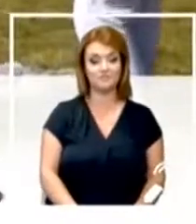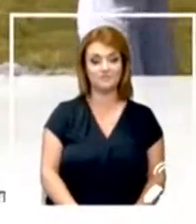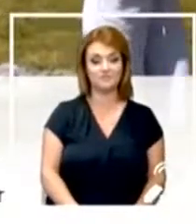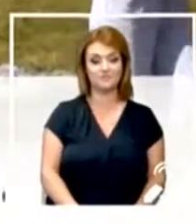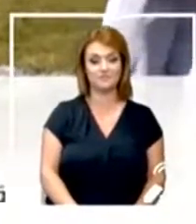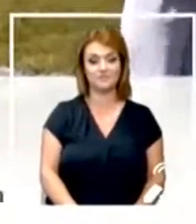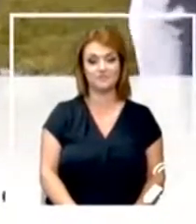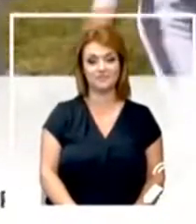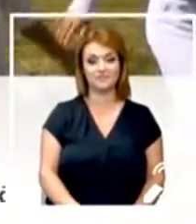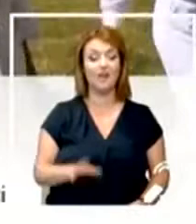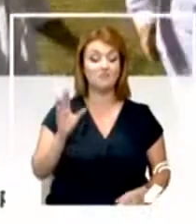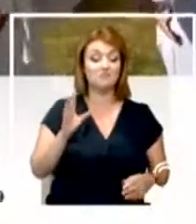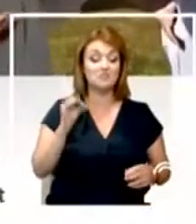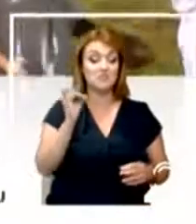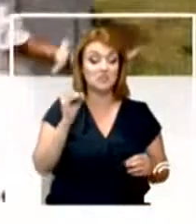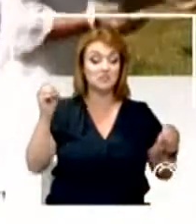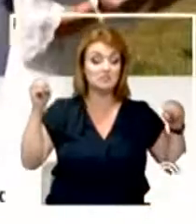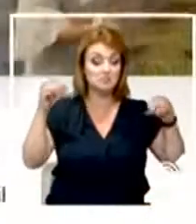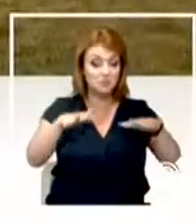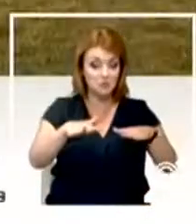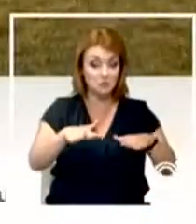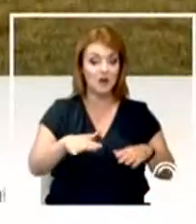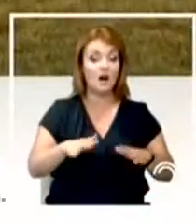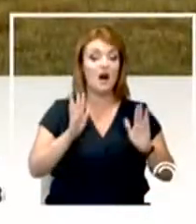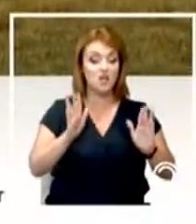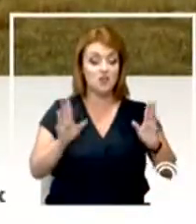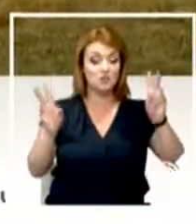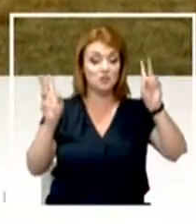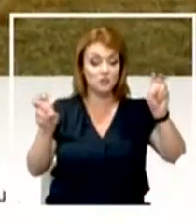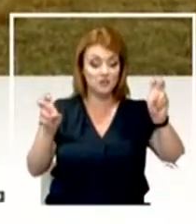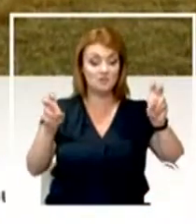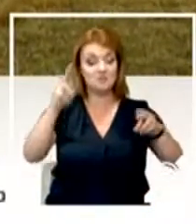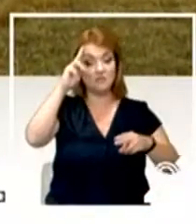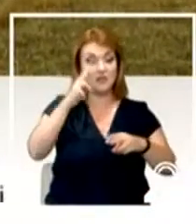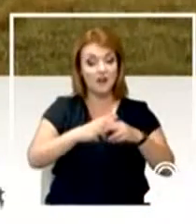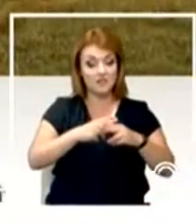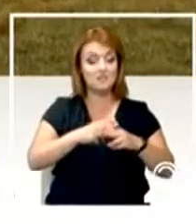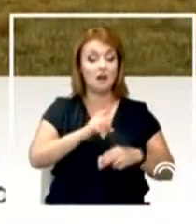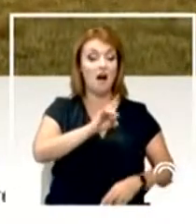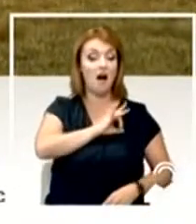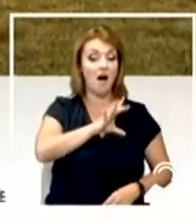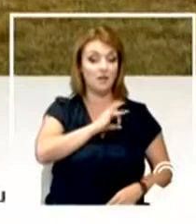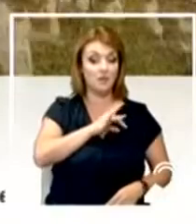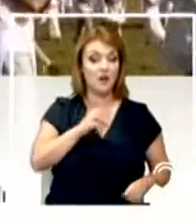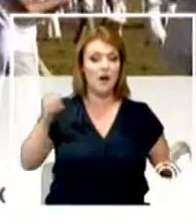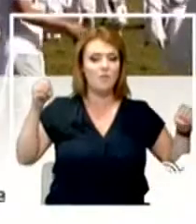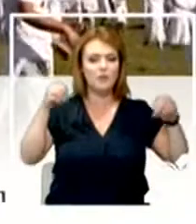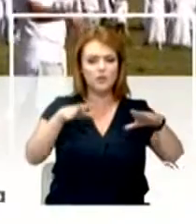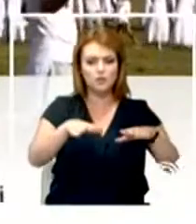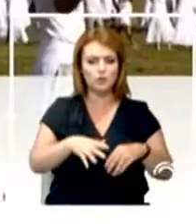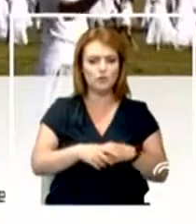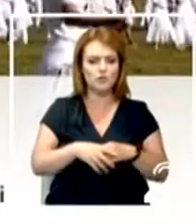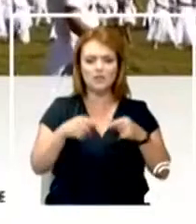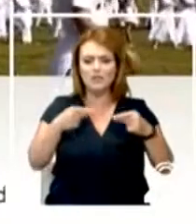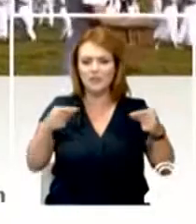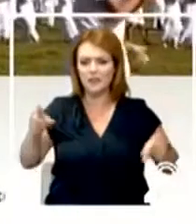Momentul de vârf al reuniunii este celebrarea Pan-Euritmiei, un ritual menit să ajute adepții societății care vin din toate colțurile planetei să